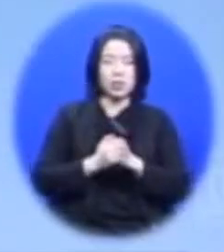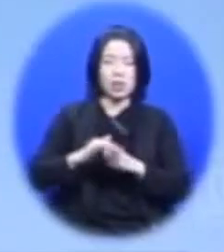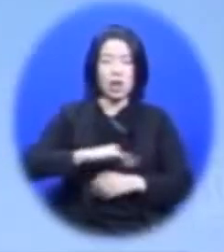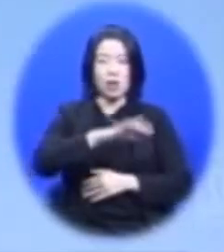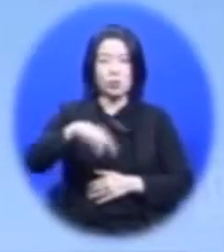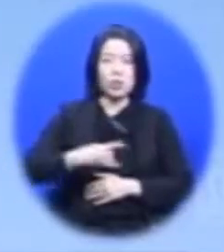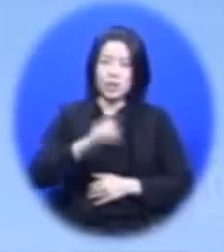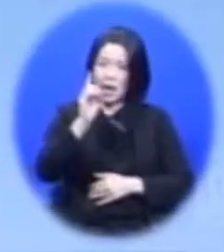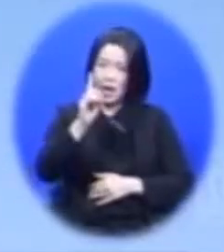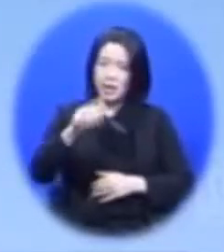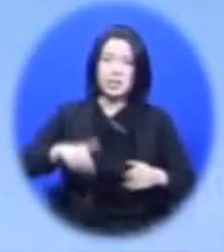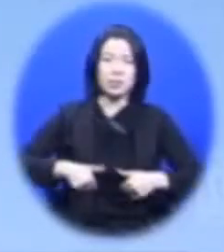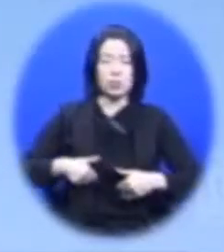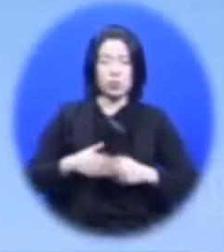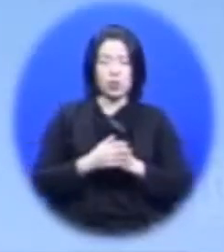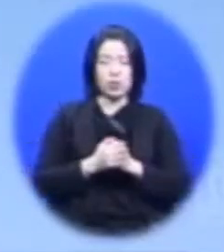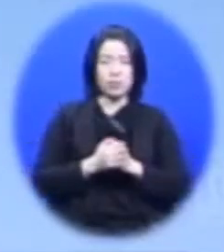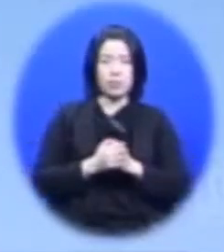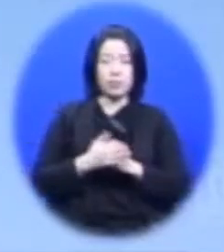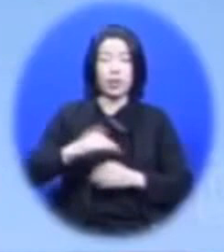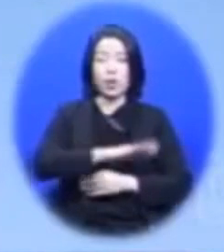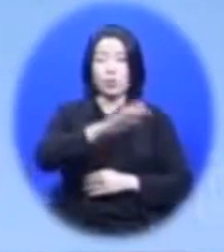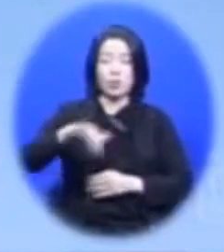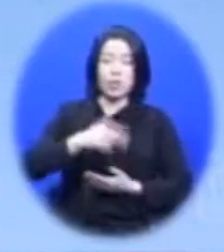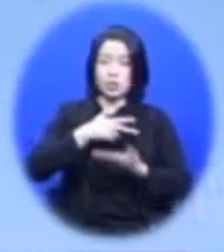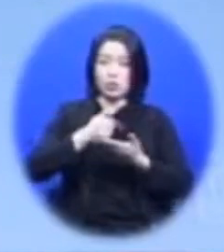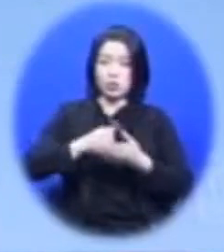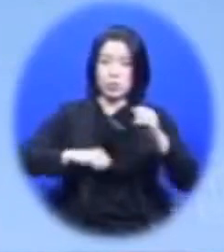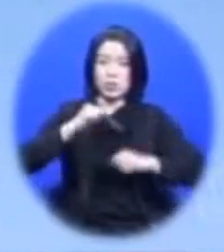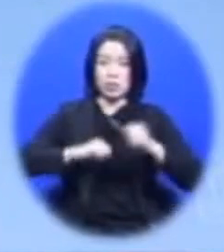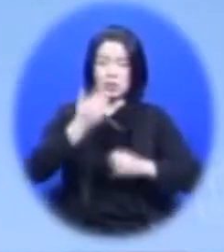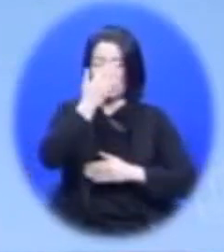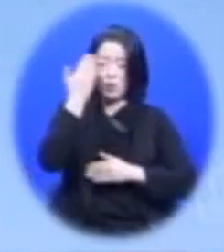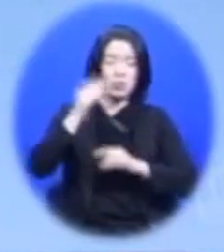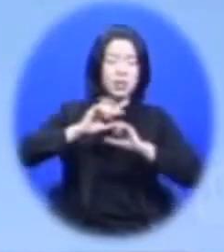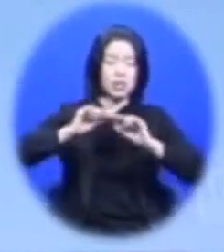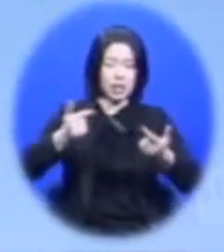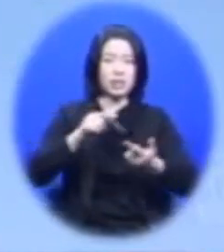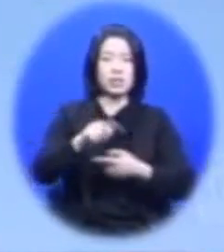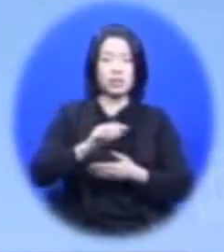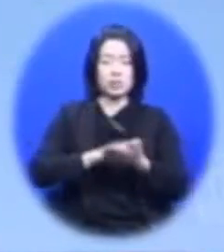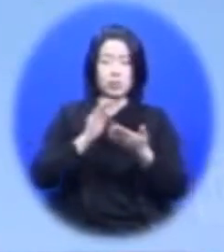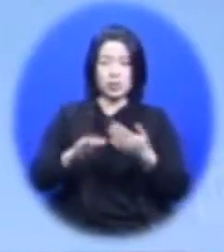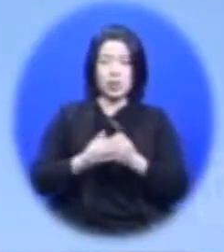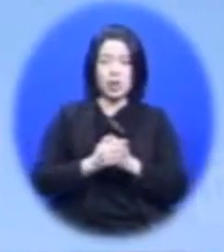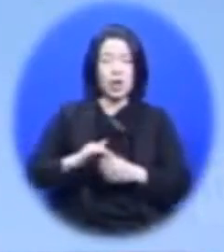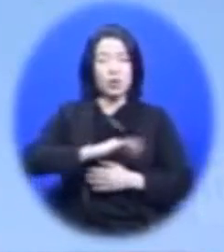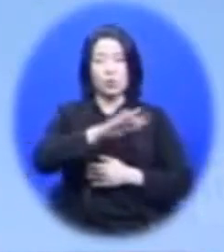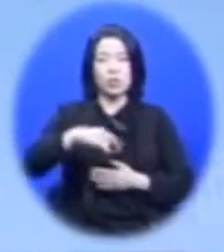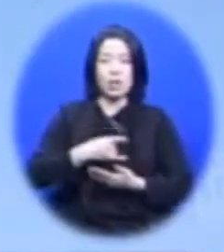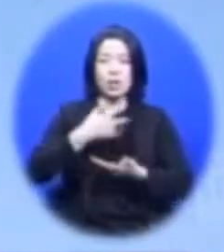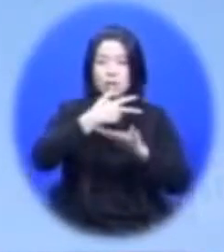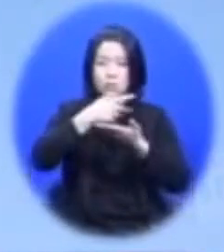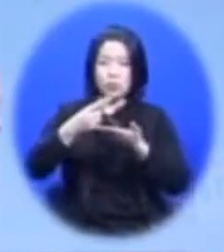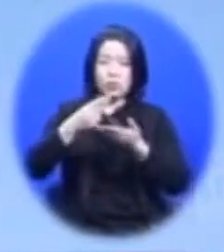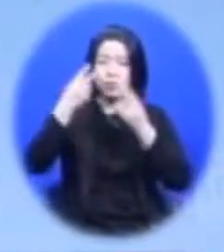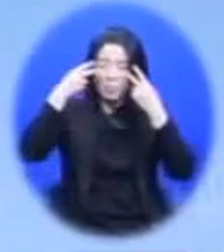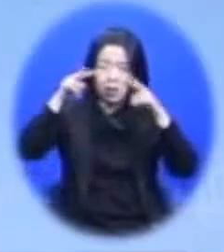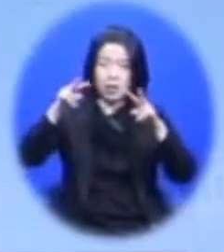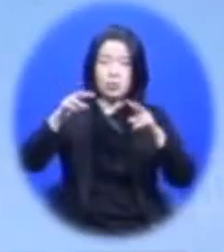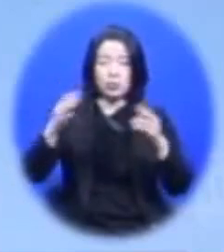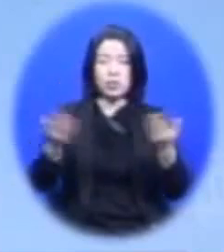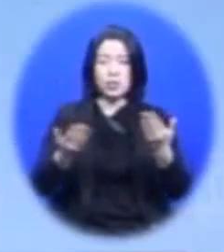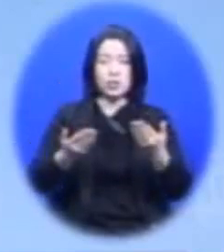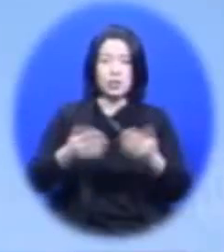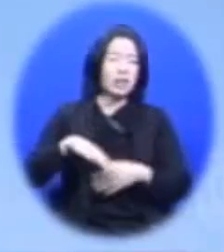우리에게 한 가지가 필요해요. 우리가 주님의 역사를 외면하지 않는 것입니다. 우리가 주님 바라보는 일을 건성으로